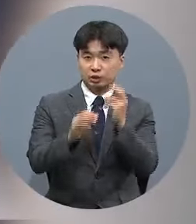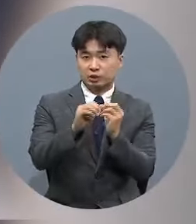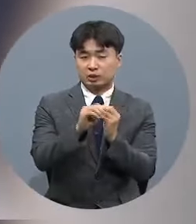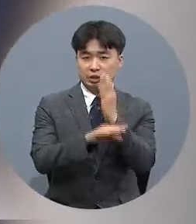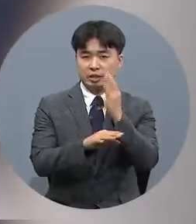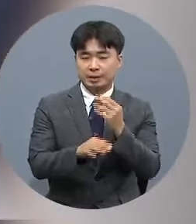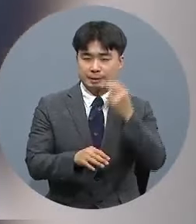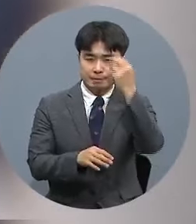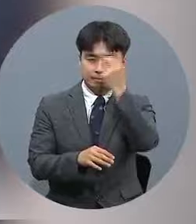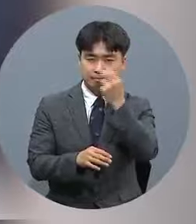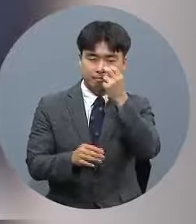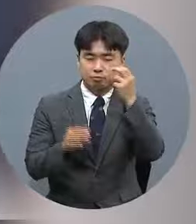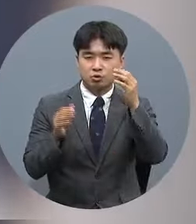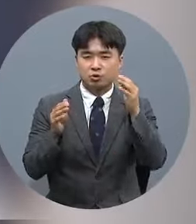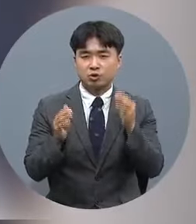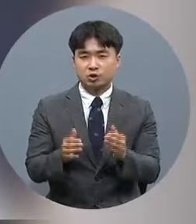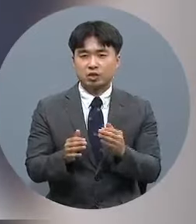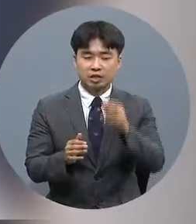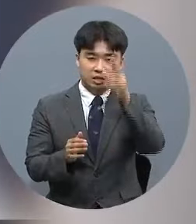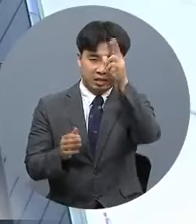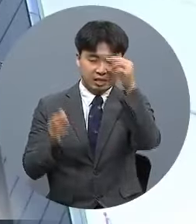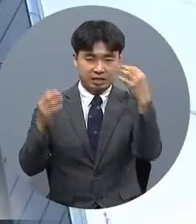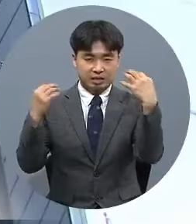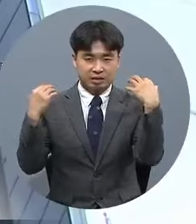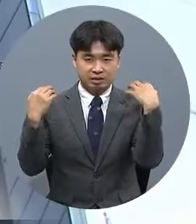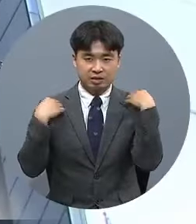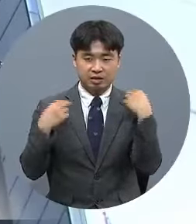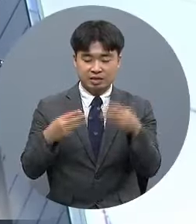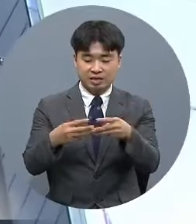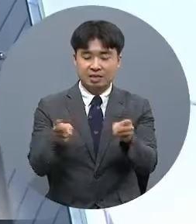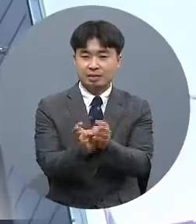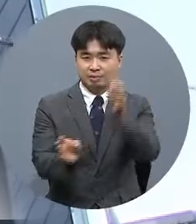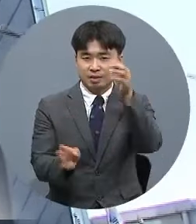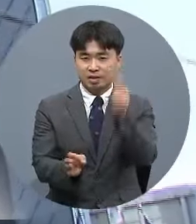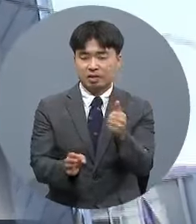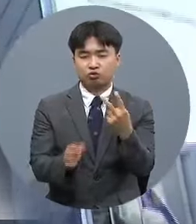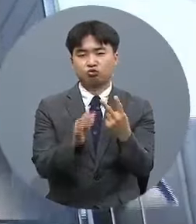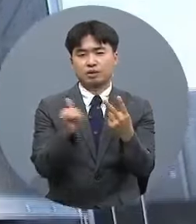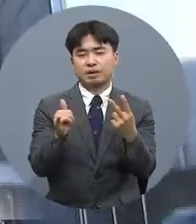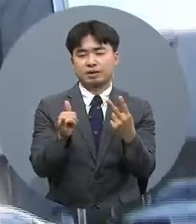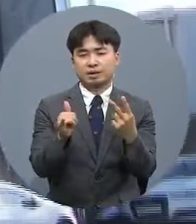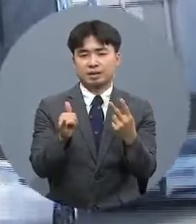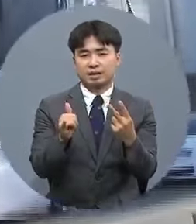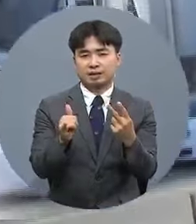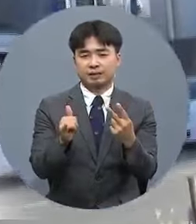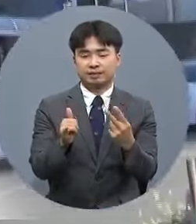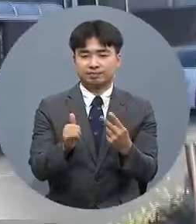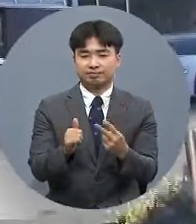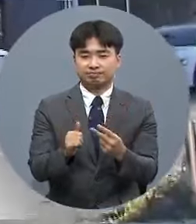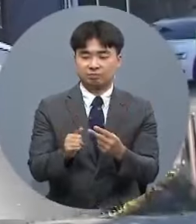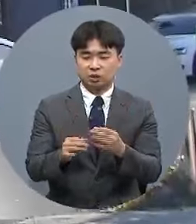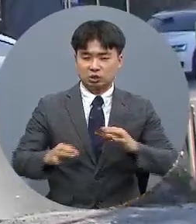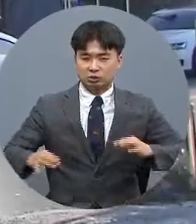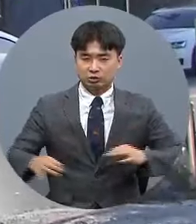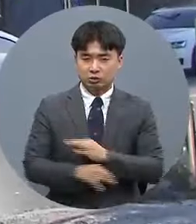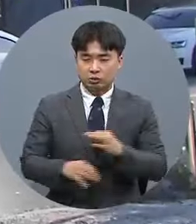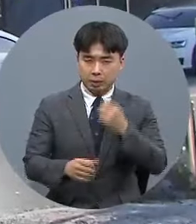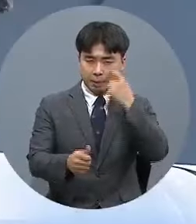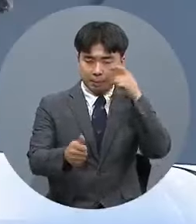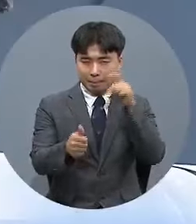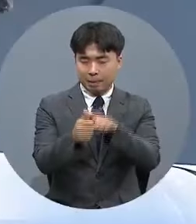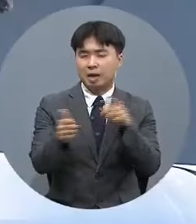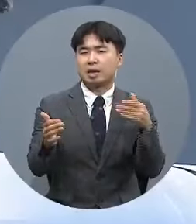수사를 이어오던 검찰은 울산경찰청 형사기동대 팀장급 경찰 두명이 실제 금품을 받은 정황을 확인하고 압수수색